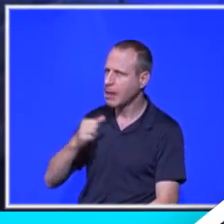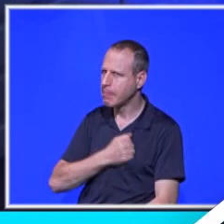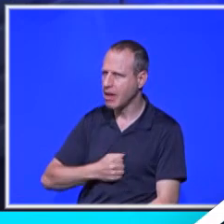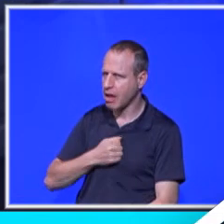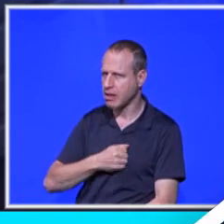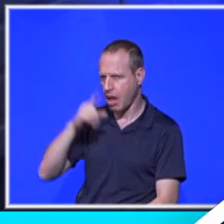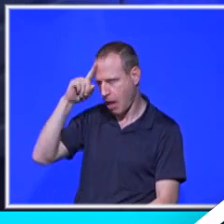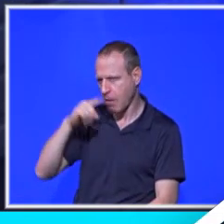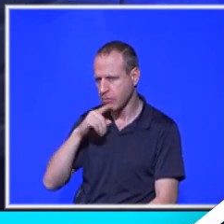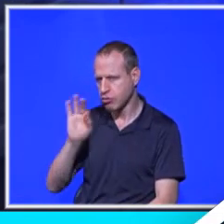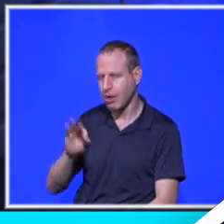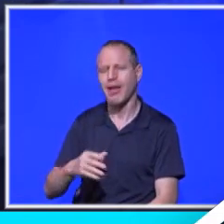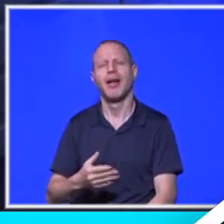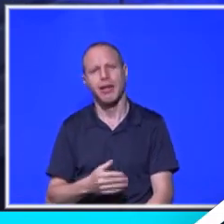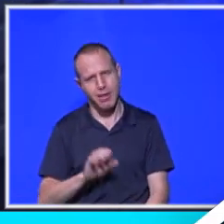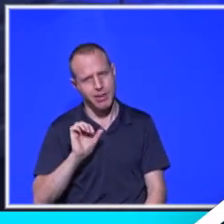לאבא שלך?